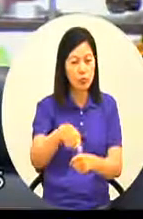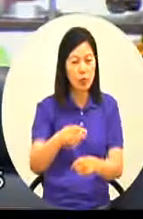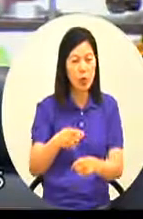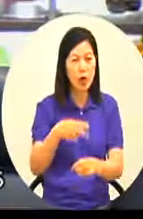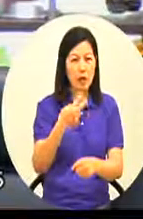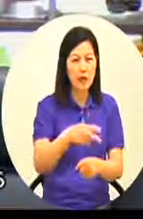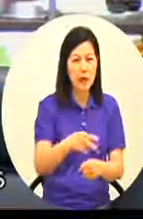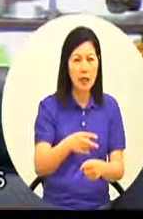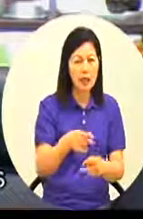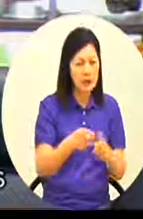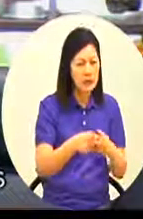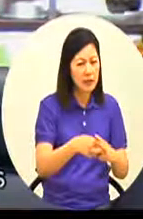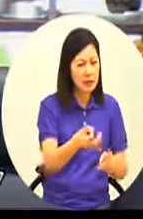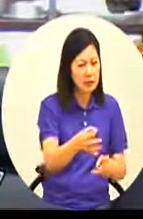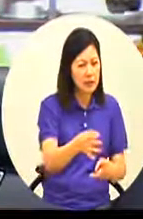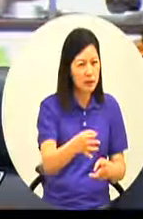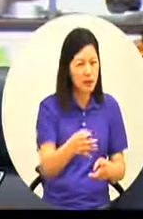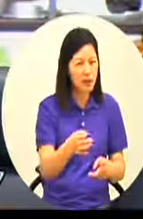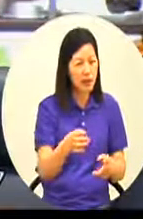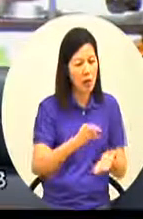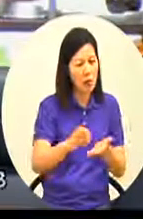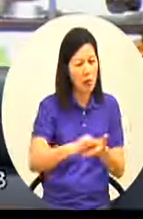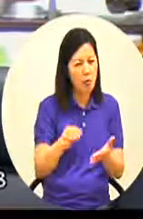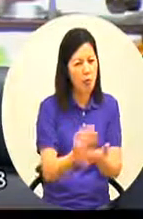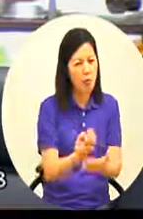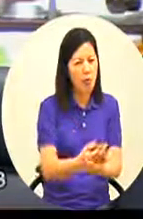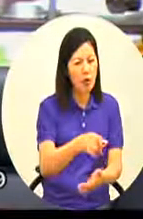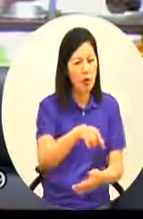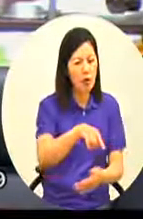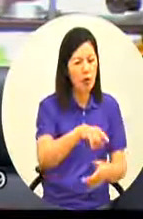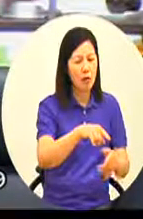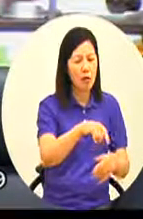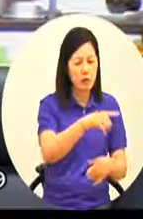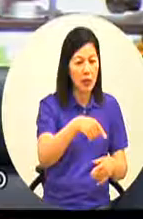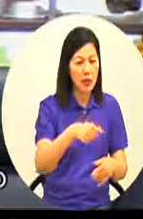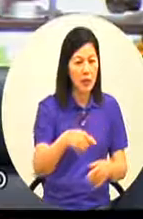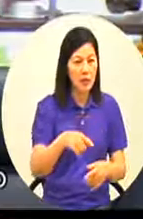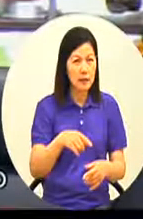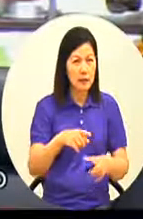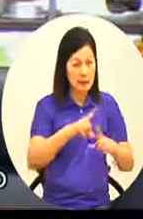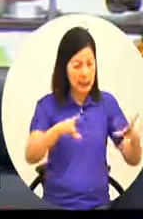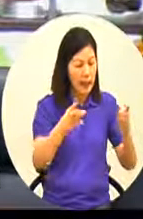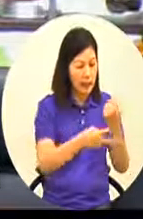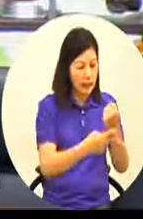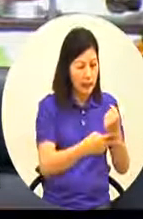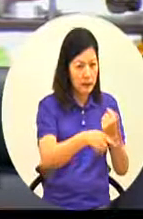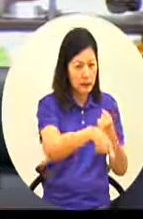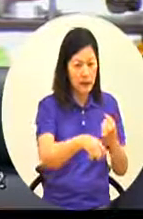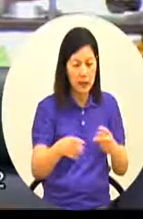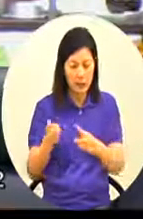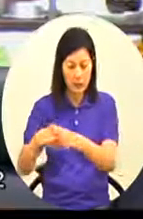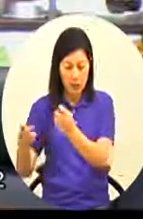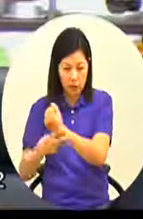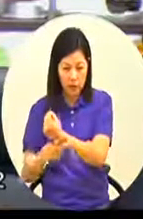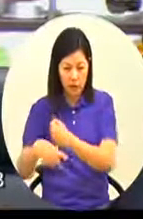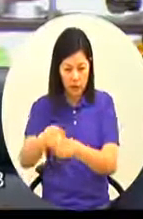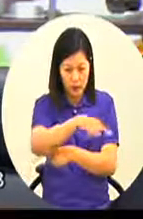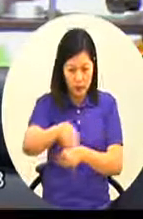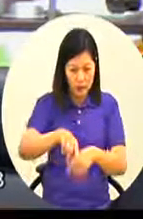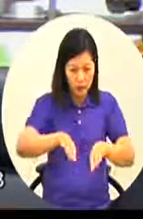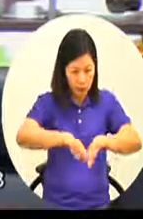小的一点钱他也花不够。那你们有没有为这个大里跟小里之间去做一点区